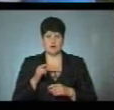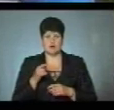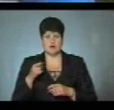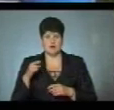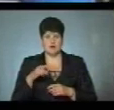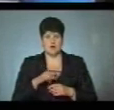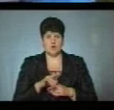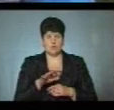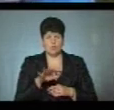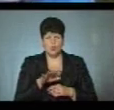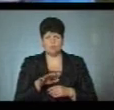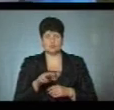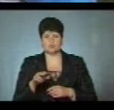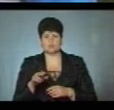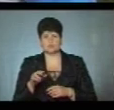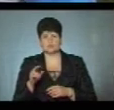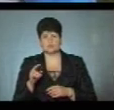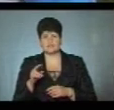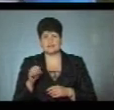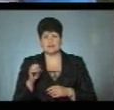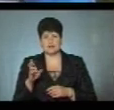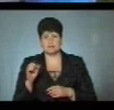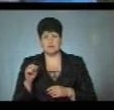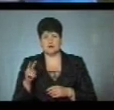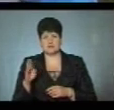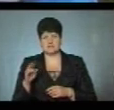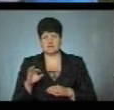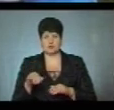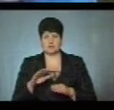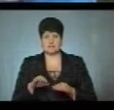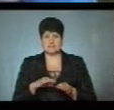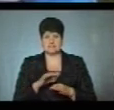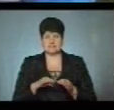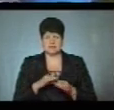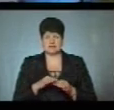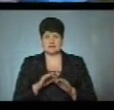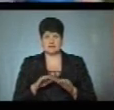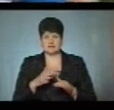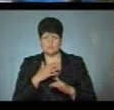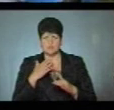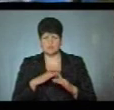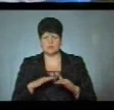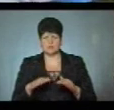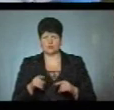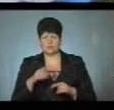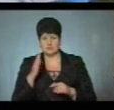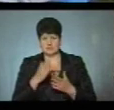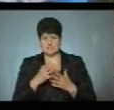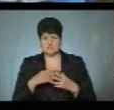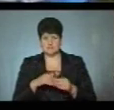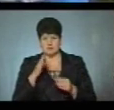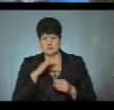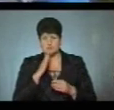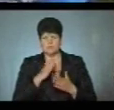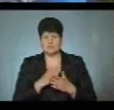Дебальцево, Саур-Могилу. Це першочергово. Потім йдуть діти-сироти, діти многодітні. Тут є сім'я, навіть батько в них має